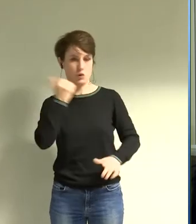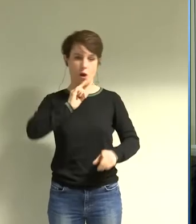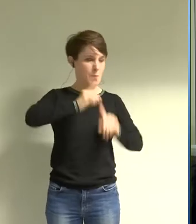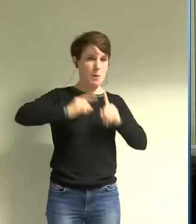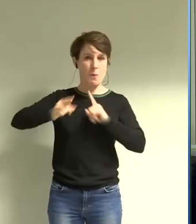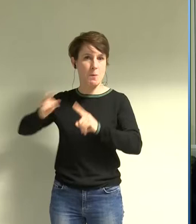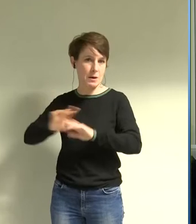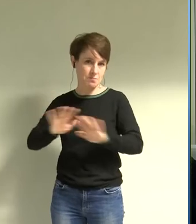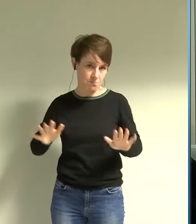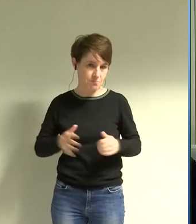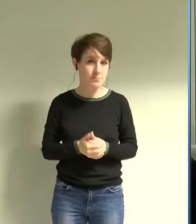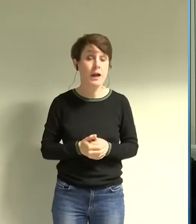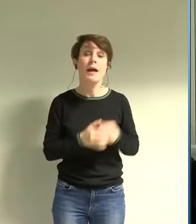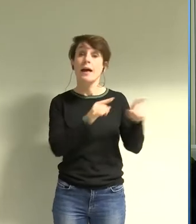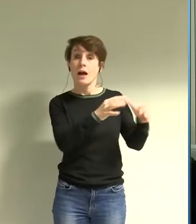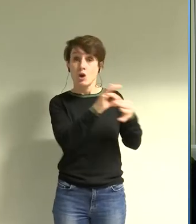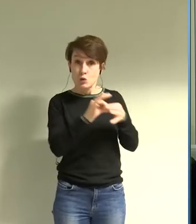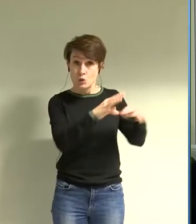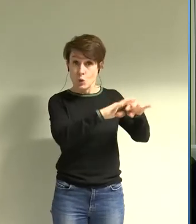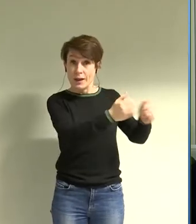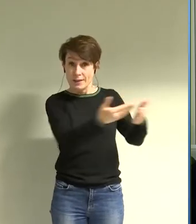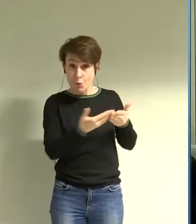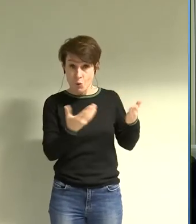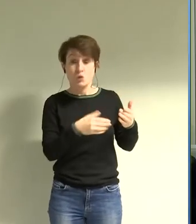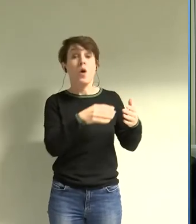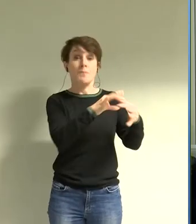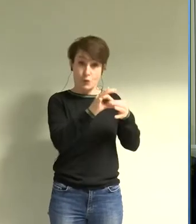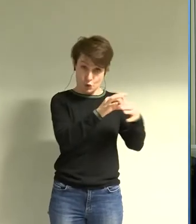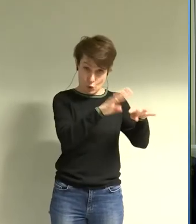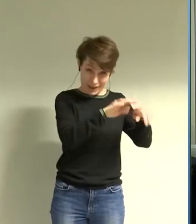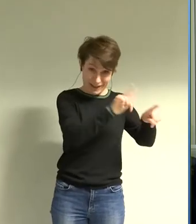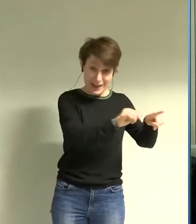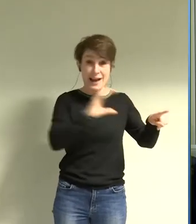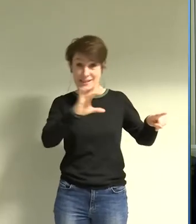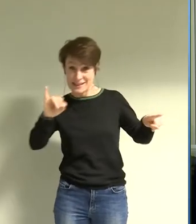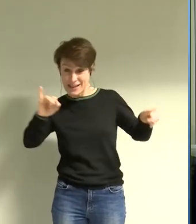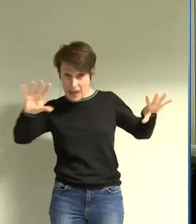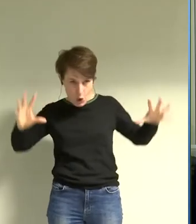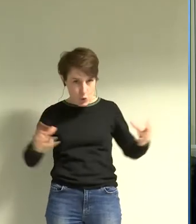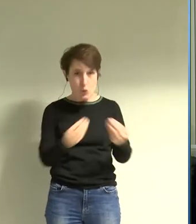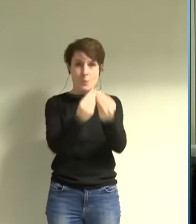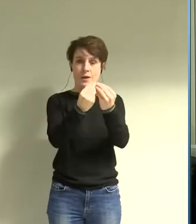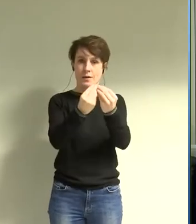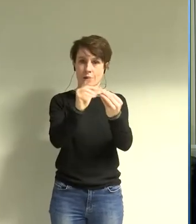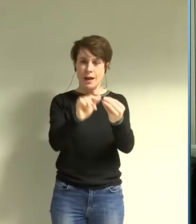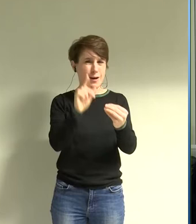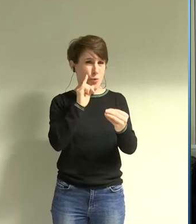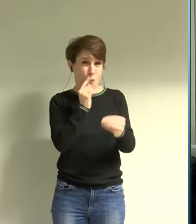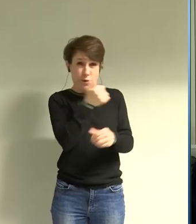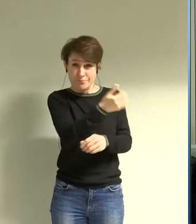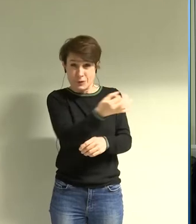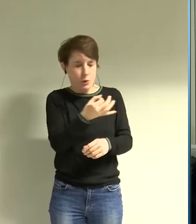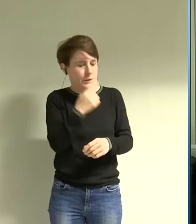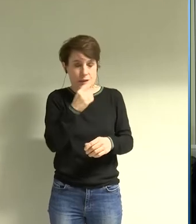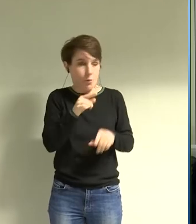fusionner les cci avec elles car elles disent comme nous que l'empilage actuelle des structures est un